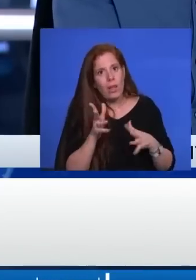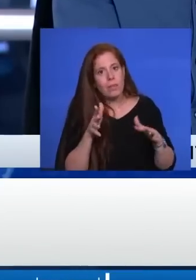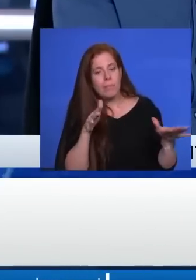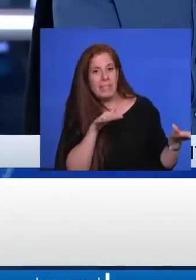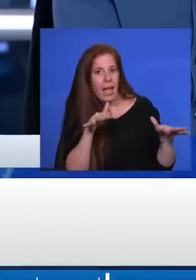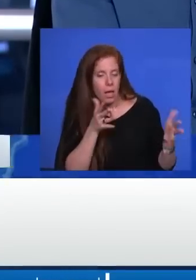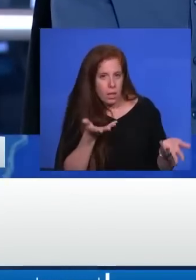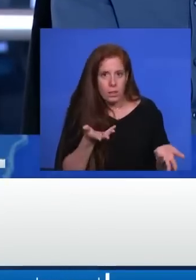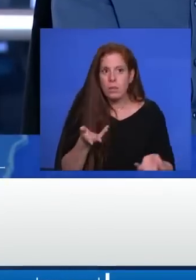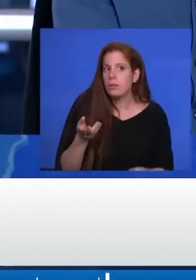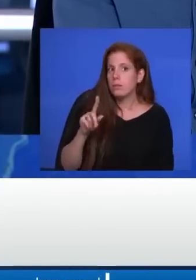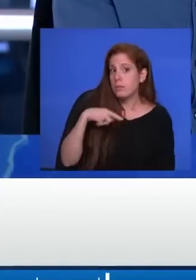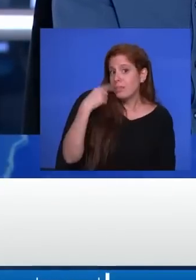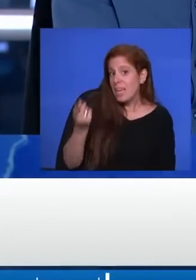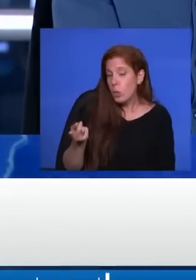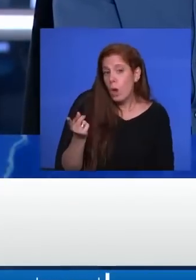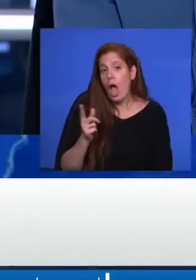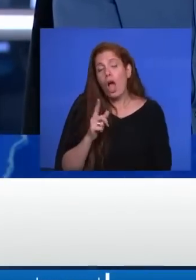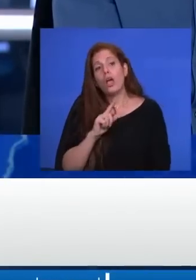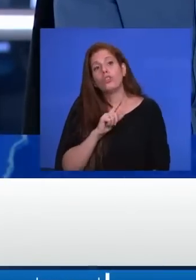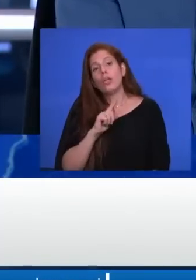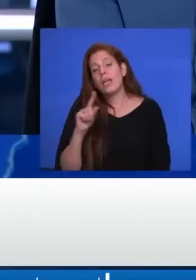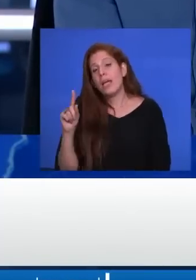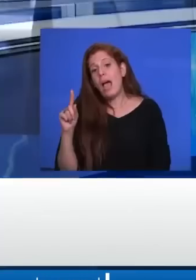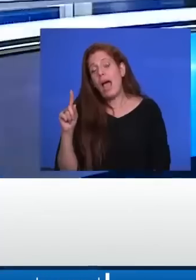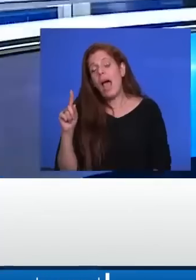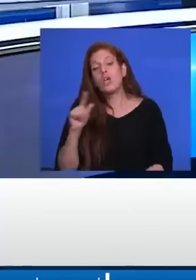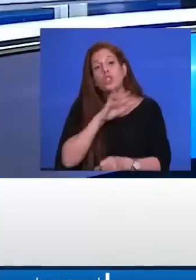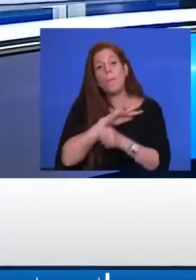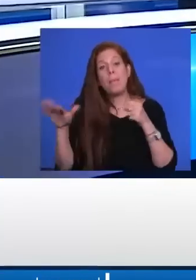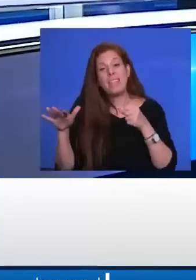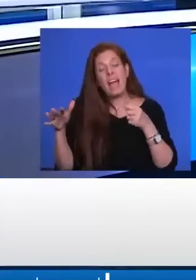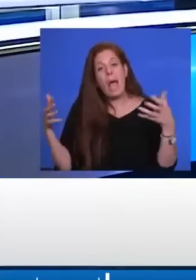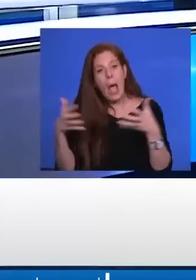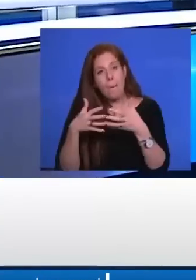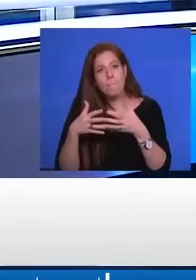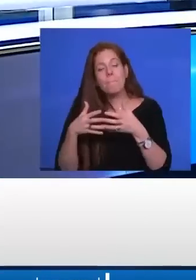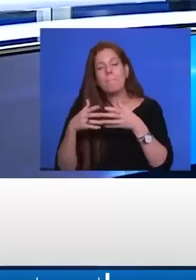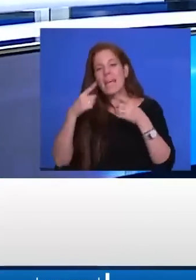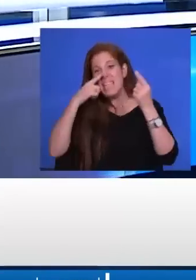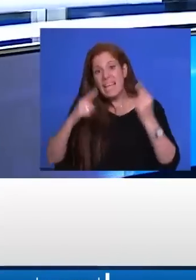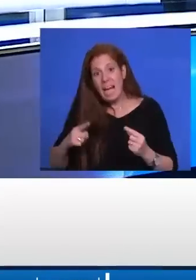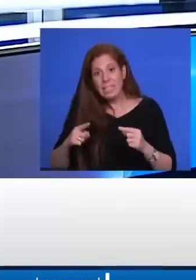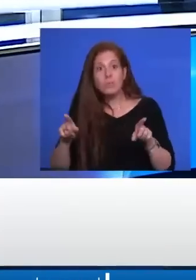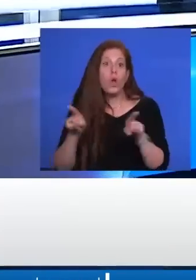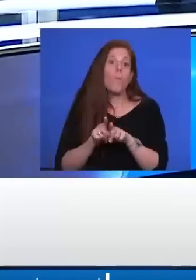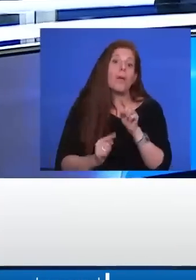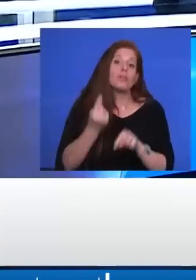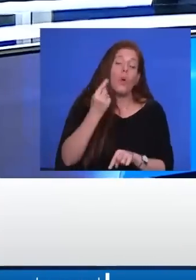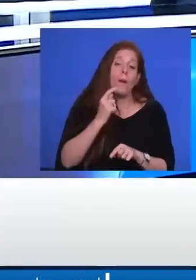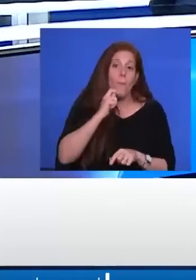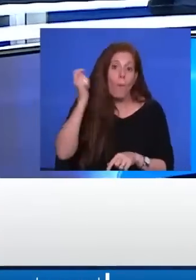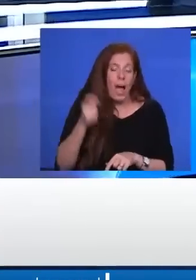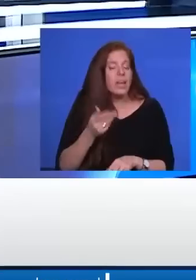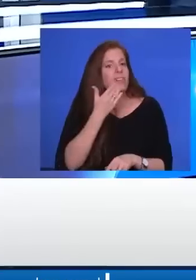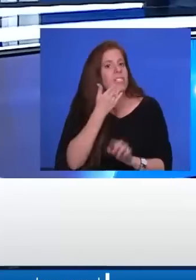לך שלא דין השמדת עם בתאי גזים כמו מה שקורה באוקראינה, ויש לישראל אינטרסים